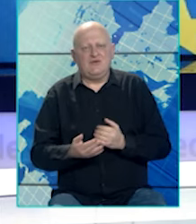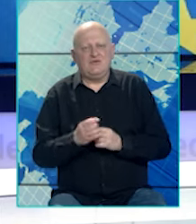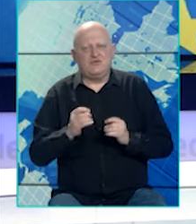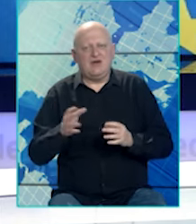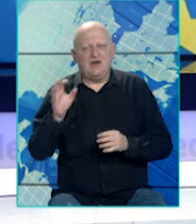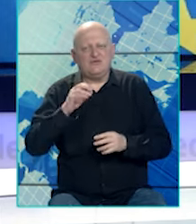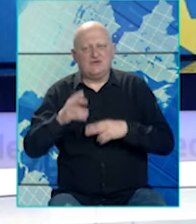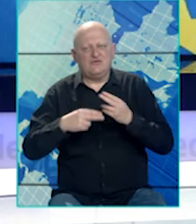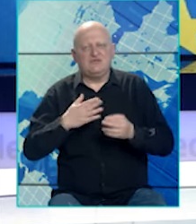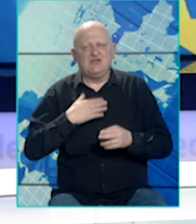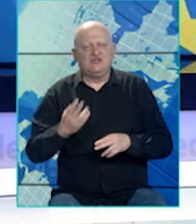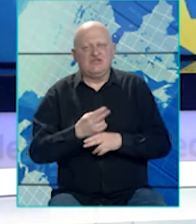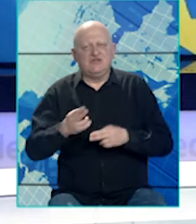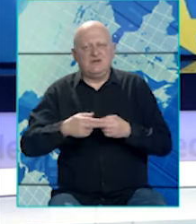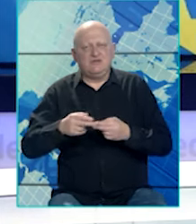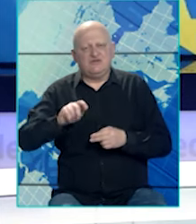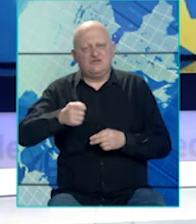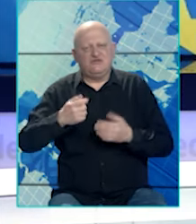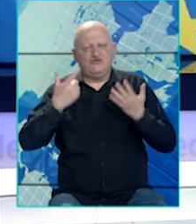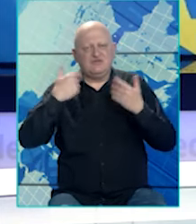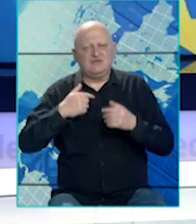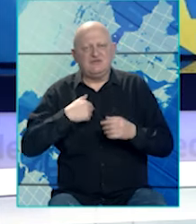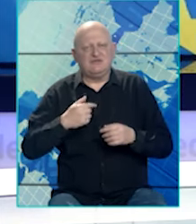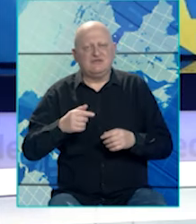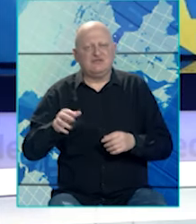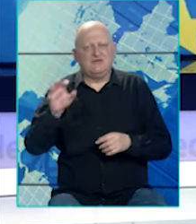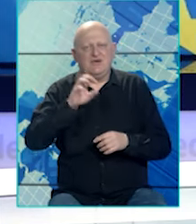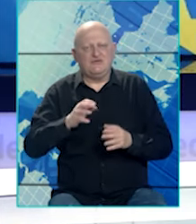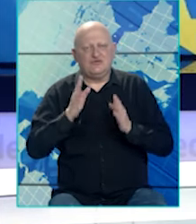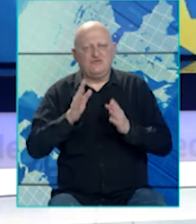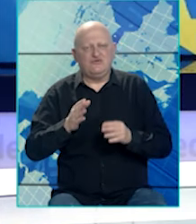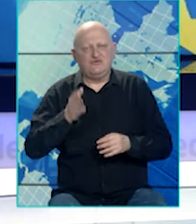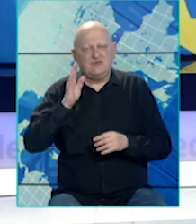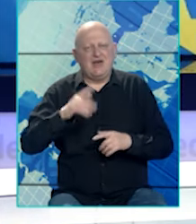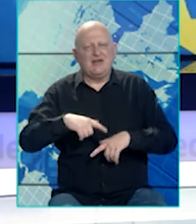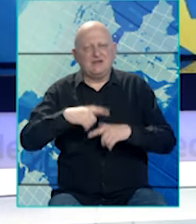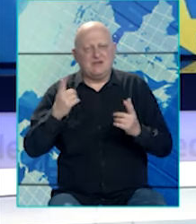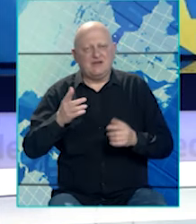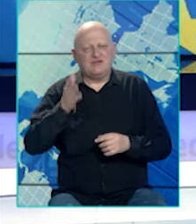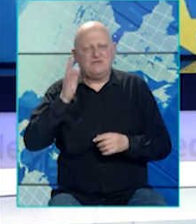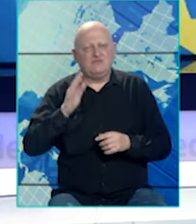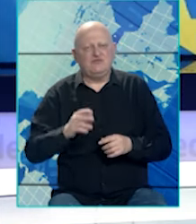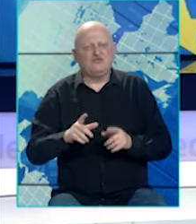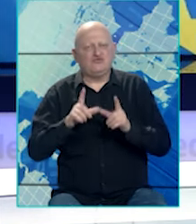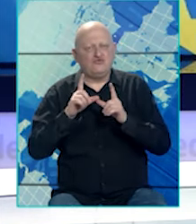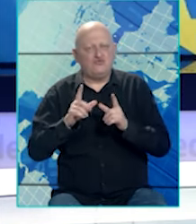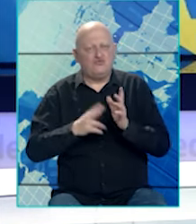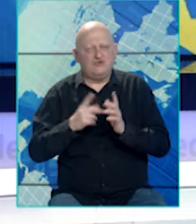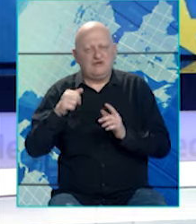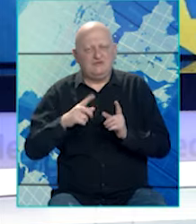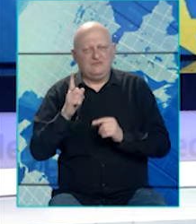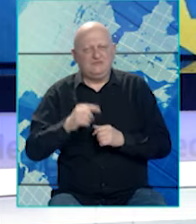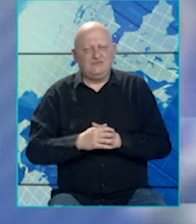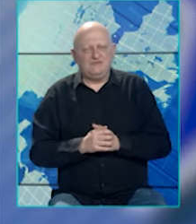Nova poruka Evropske komisije o našoj zemlji pred ključnu sedmicu na našem evropskom putu. Napredak jasan, budućnost u